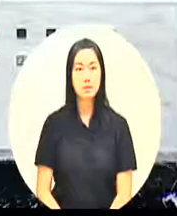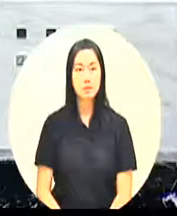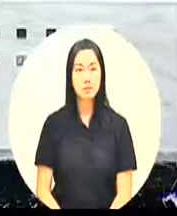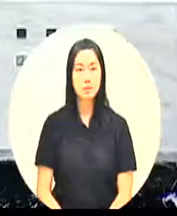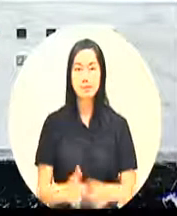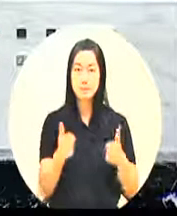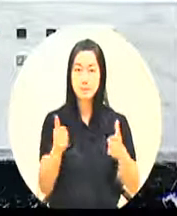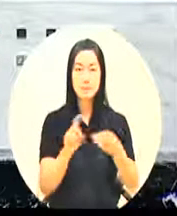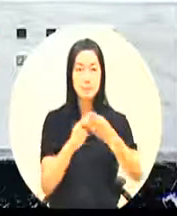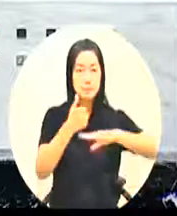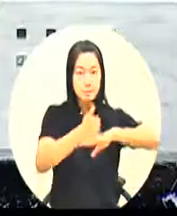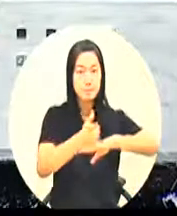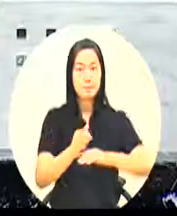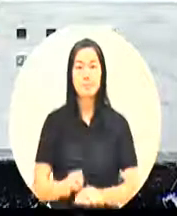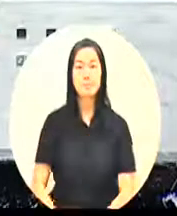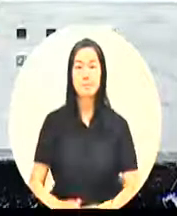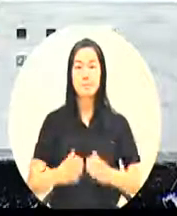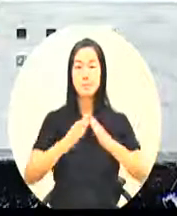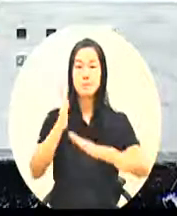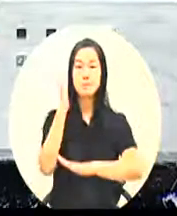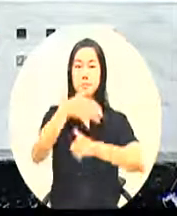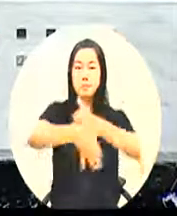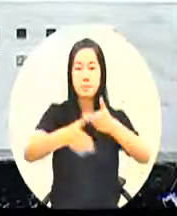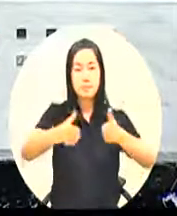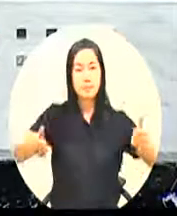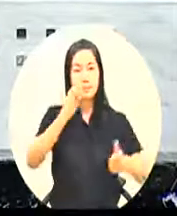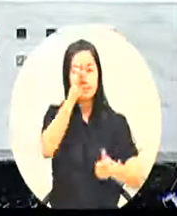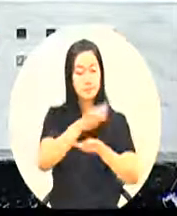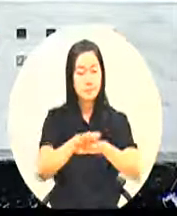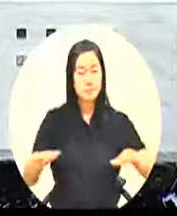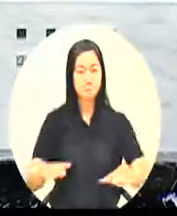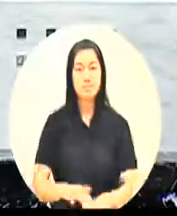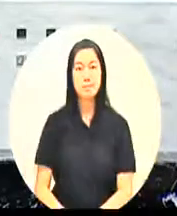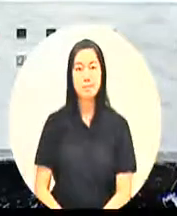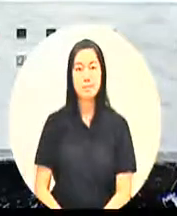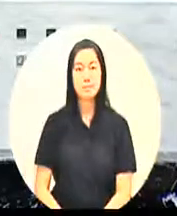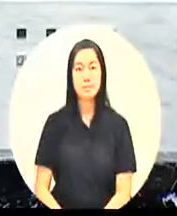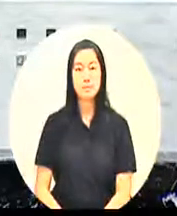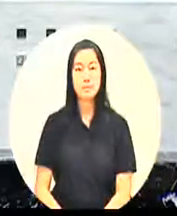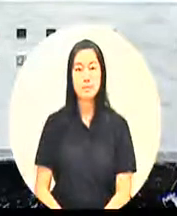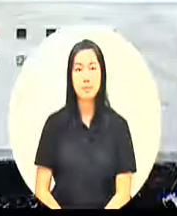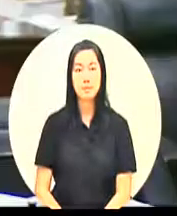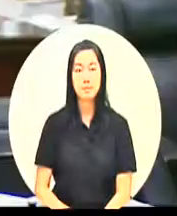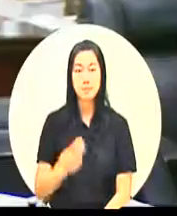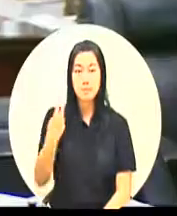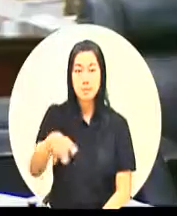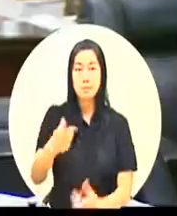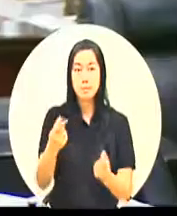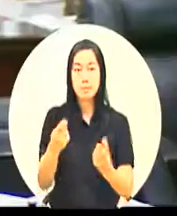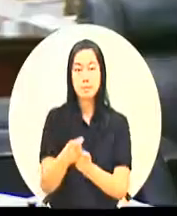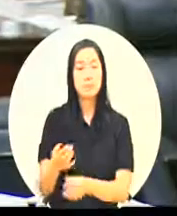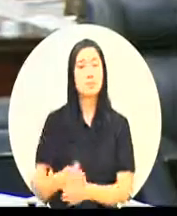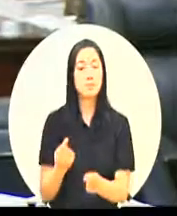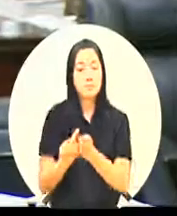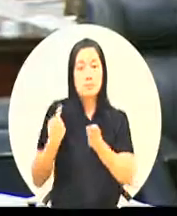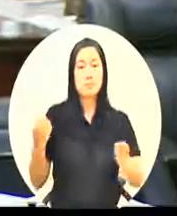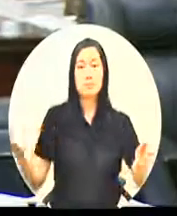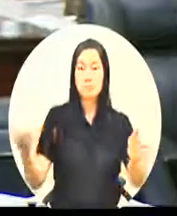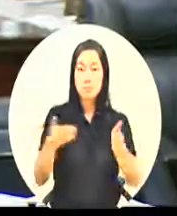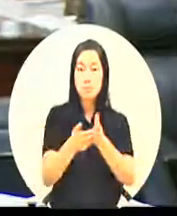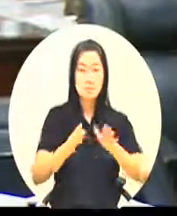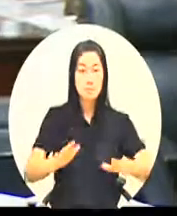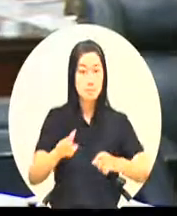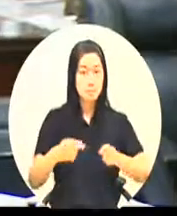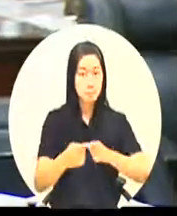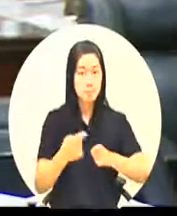好，谢谢主席，市府团队大家午安。好，那我想延续的市长的施政报告，从去年到今年，我们看到